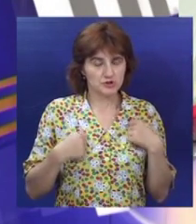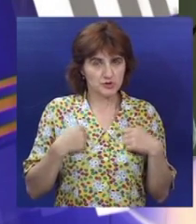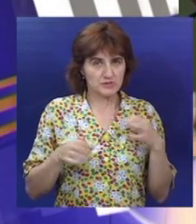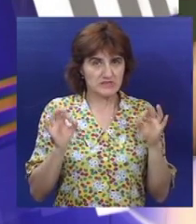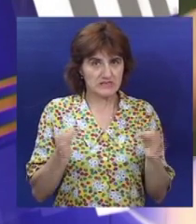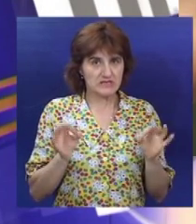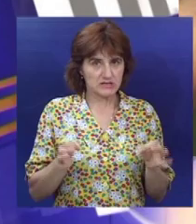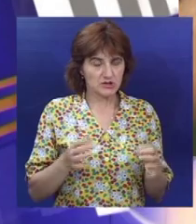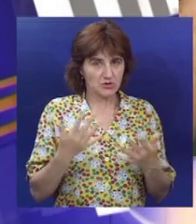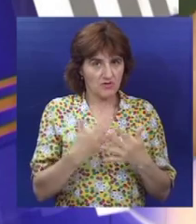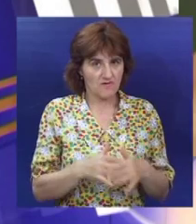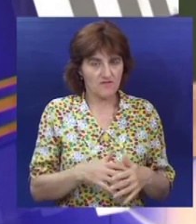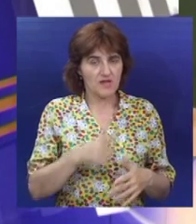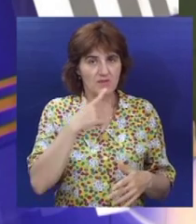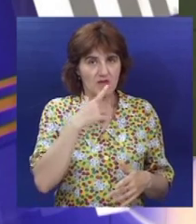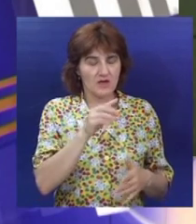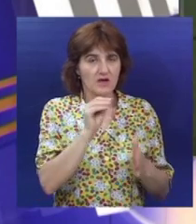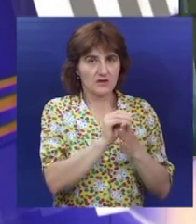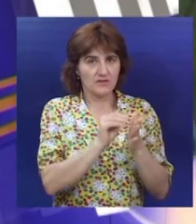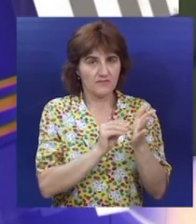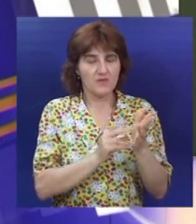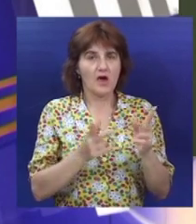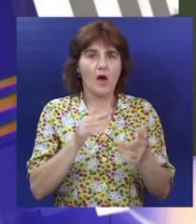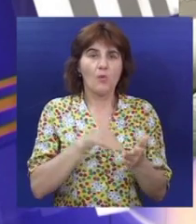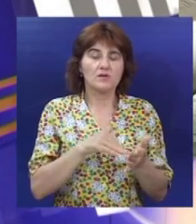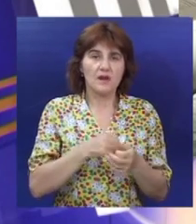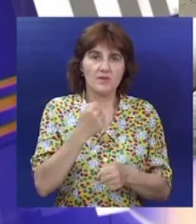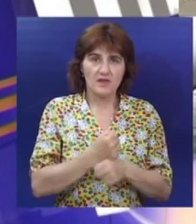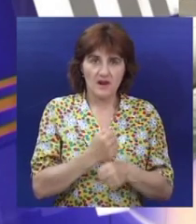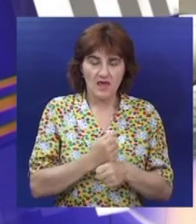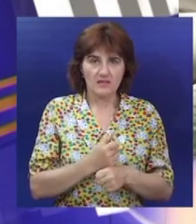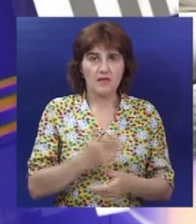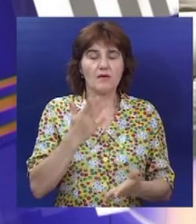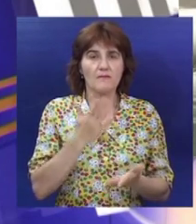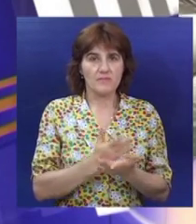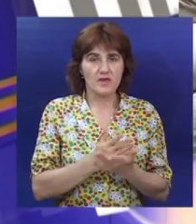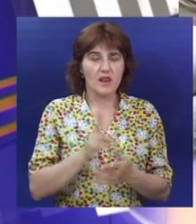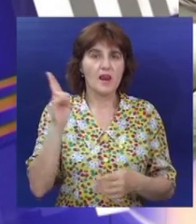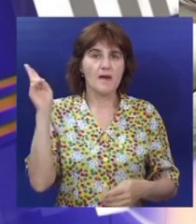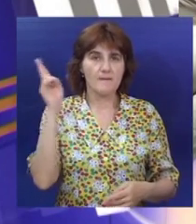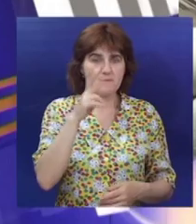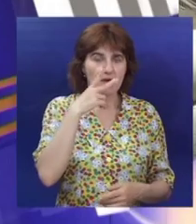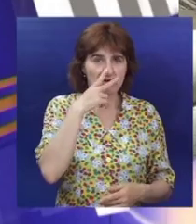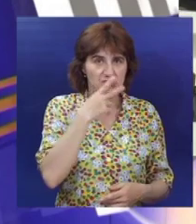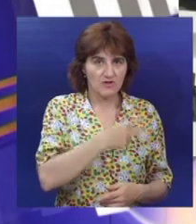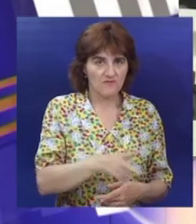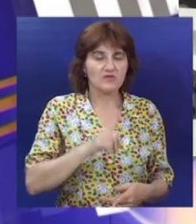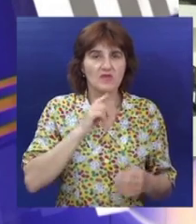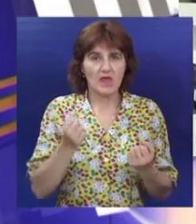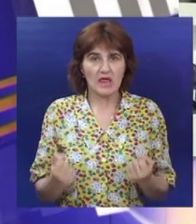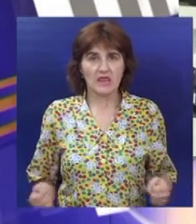Subotice, stručnjaci pomenute kuće su dali instrukcije za prvo merenje, koje je obavljeno na obali jezera Palić i